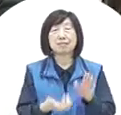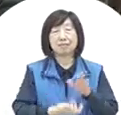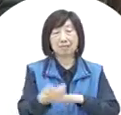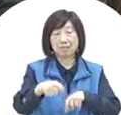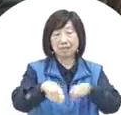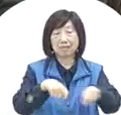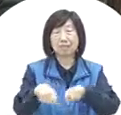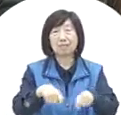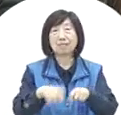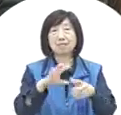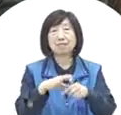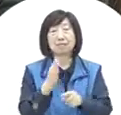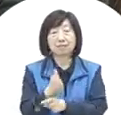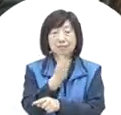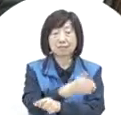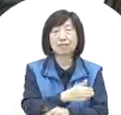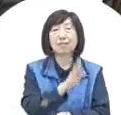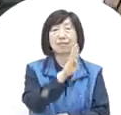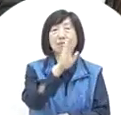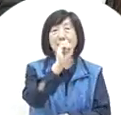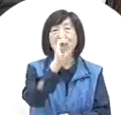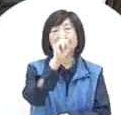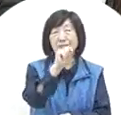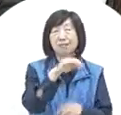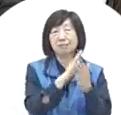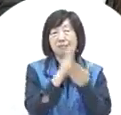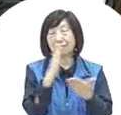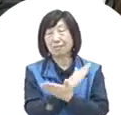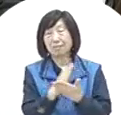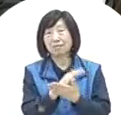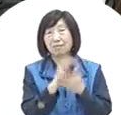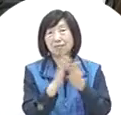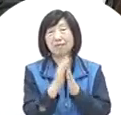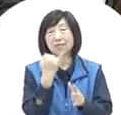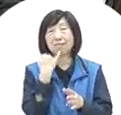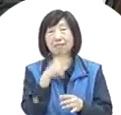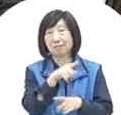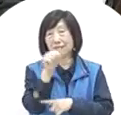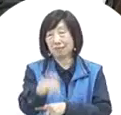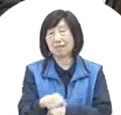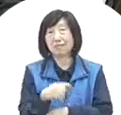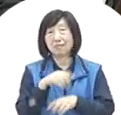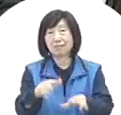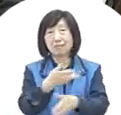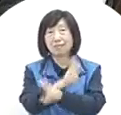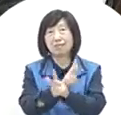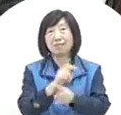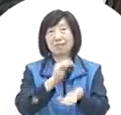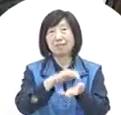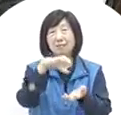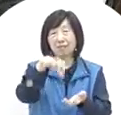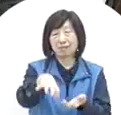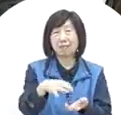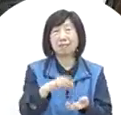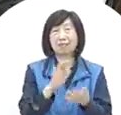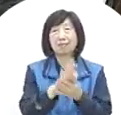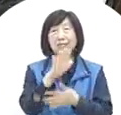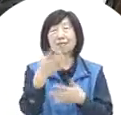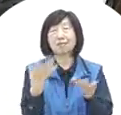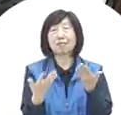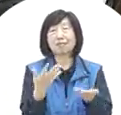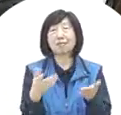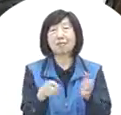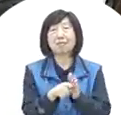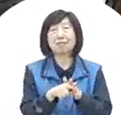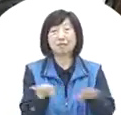我们前面都已经把 BOT 可行性评估， 你可以承诺我目前板桥医疗园区未来预计什么时候